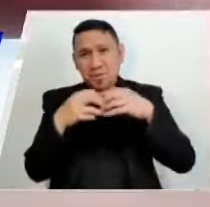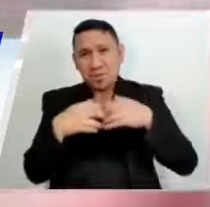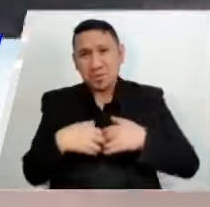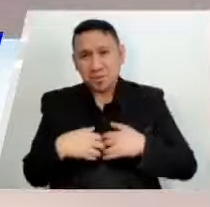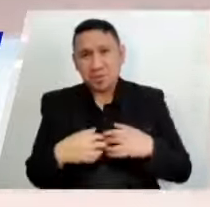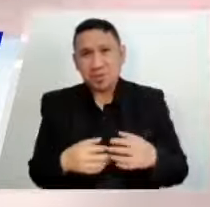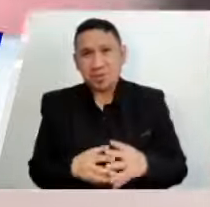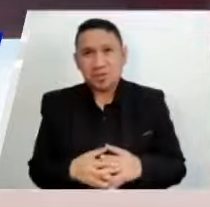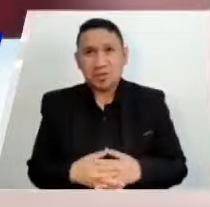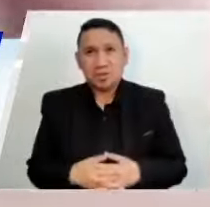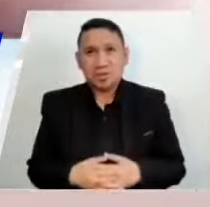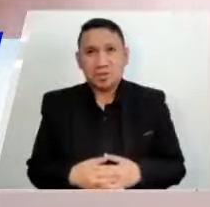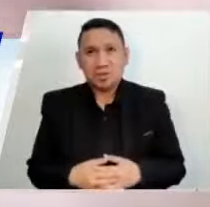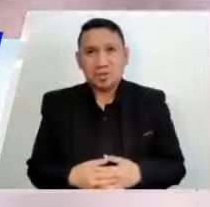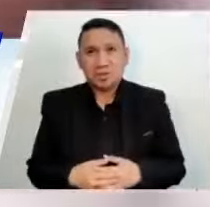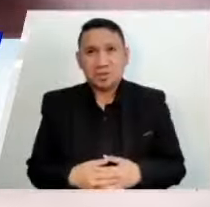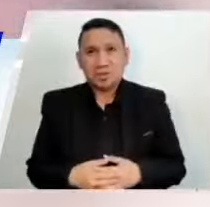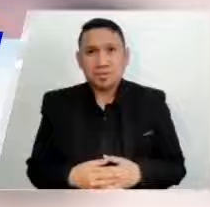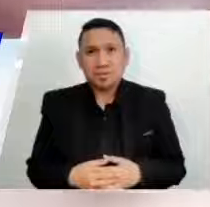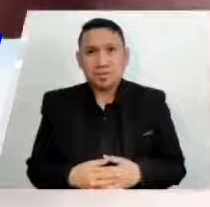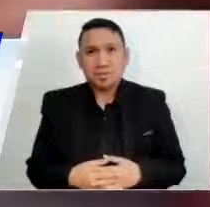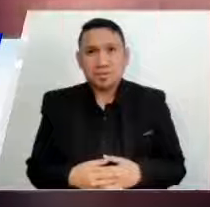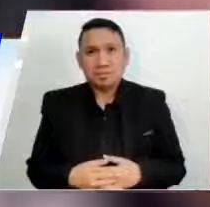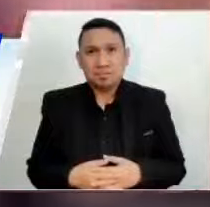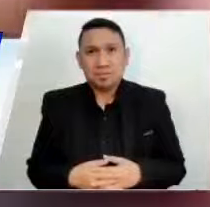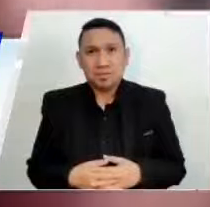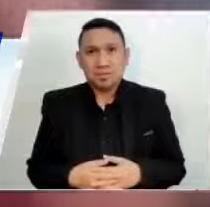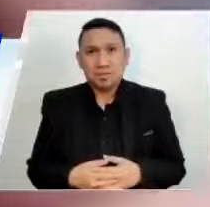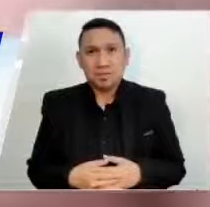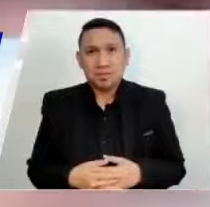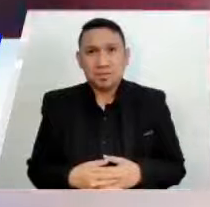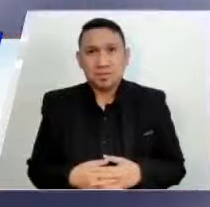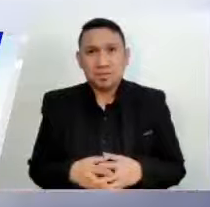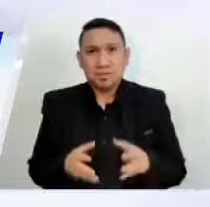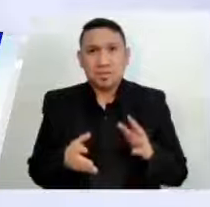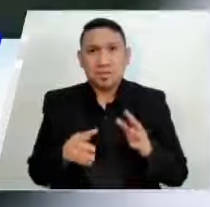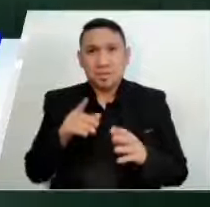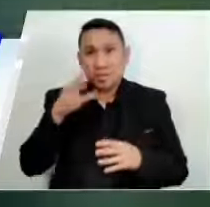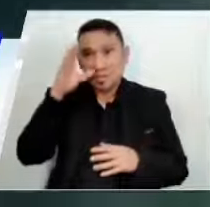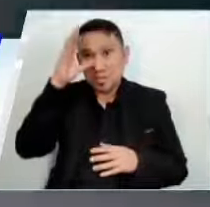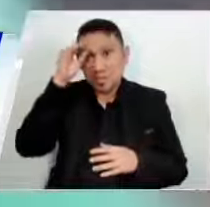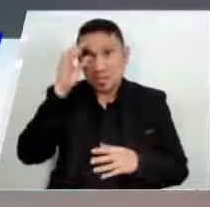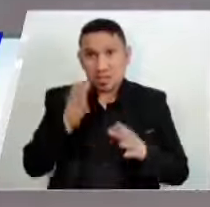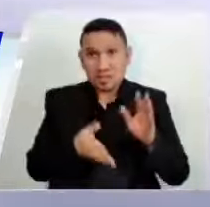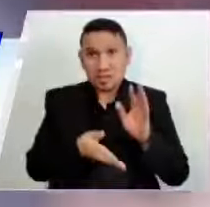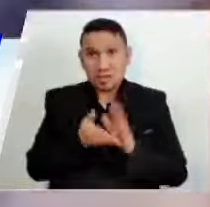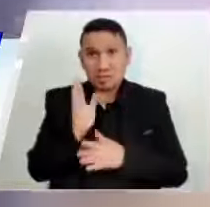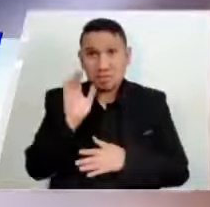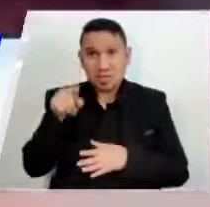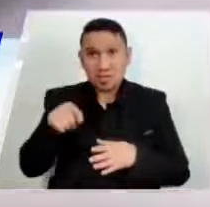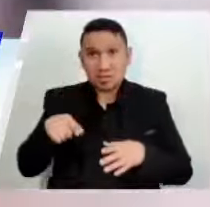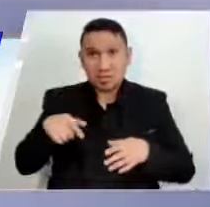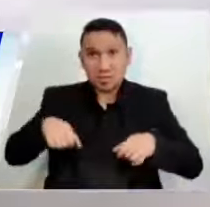siya nangahas namang Tumawid sa tubig ang lalaking ito sa bayan ng baganga